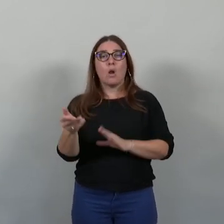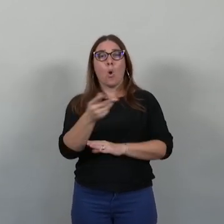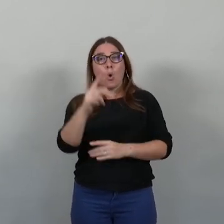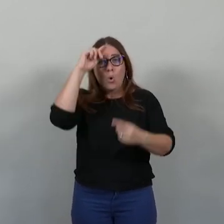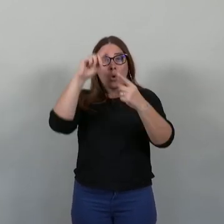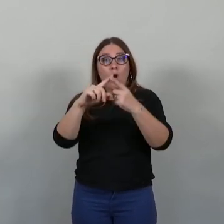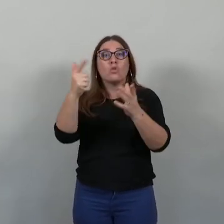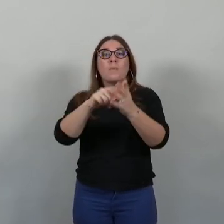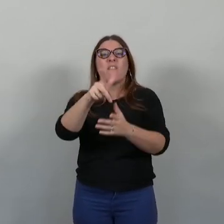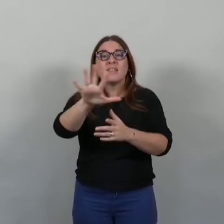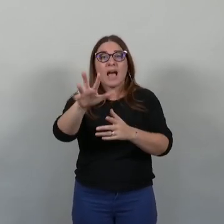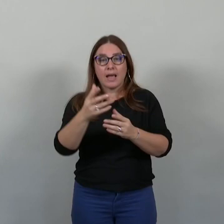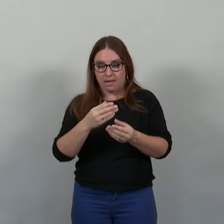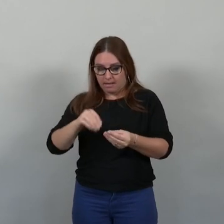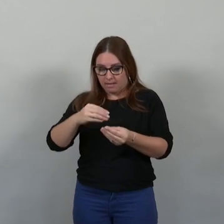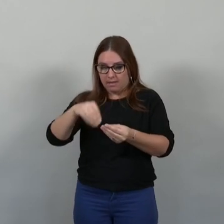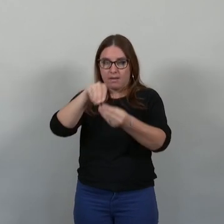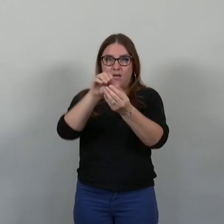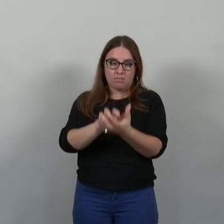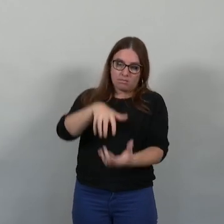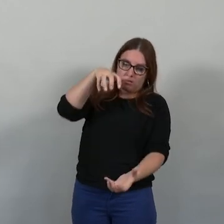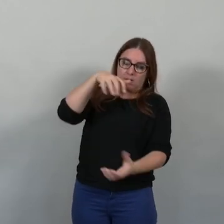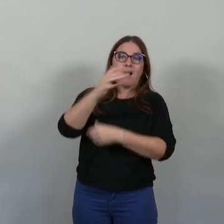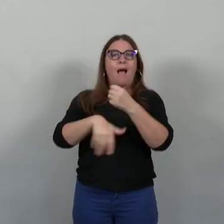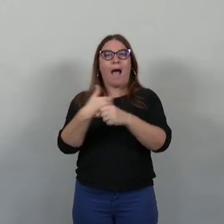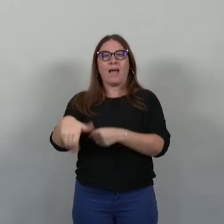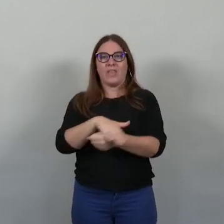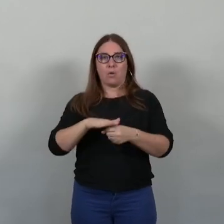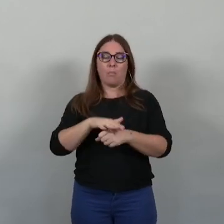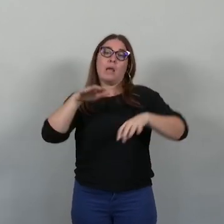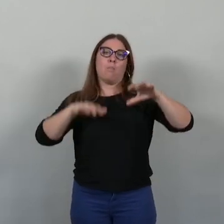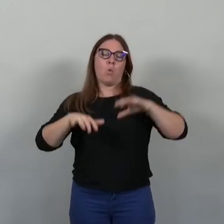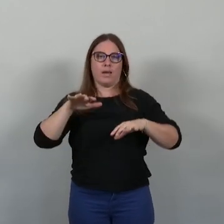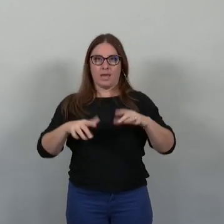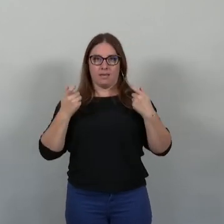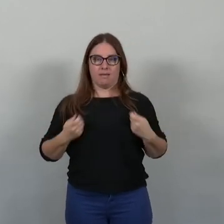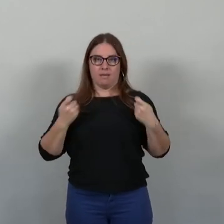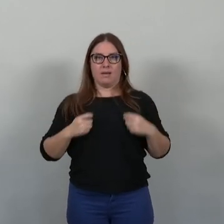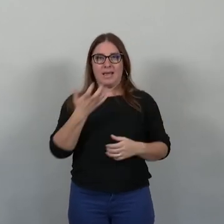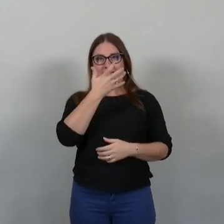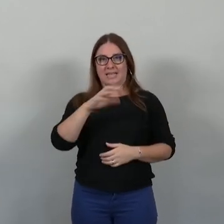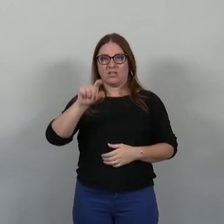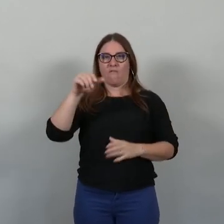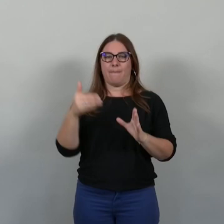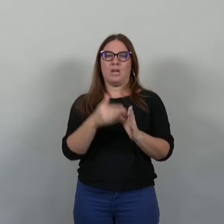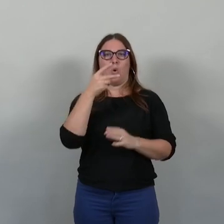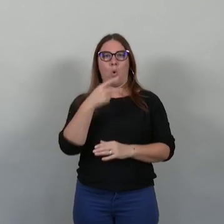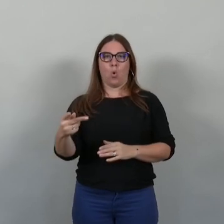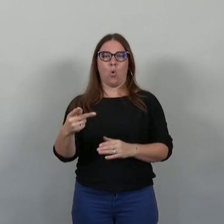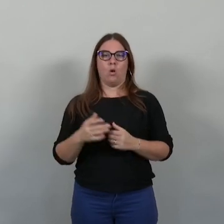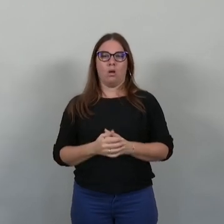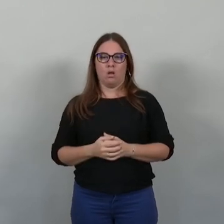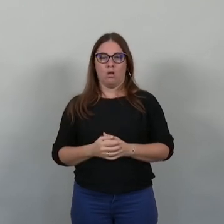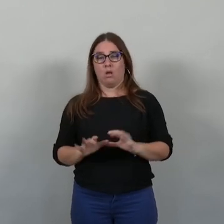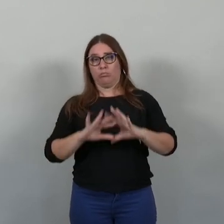pour 2025 soit en année pleine une moyenne de 520000 €. tout